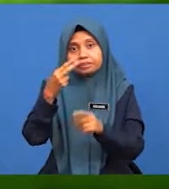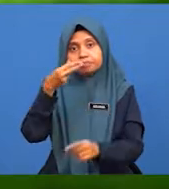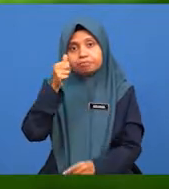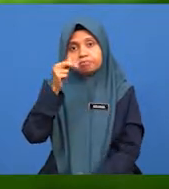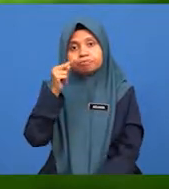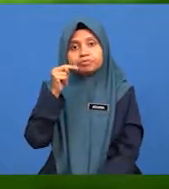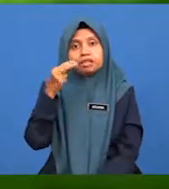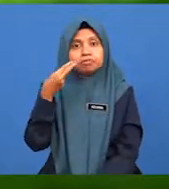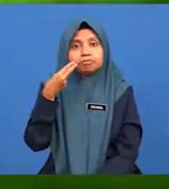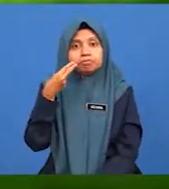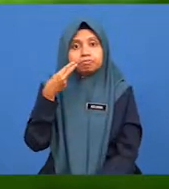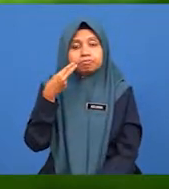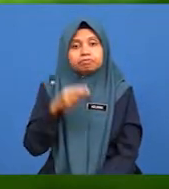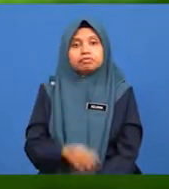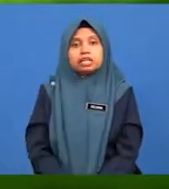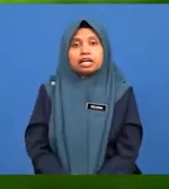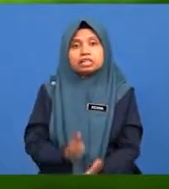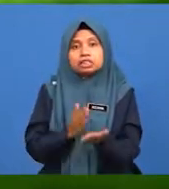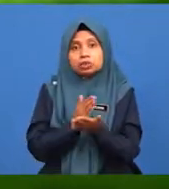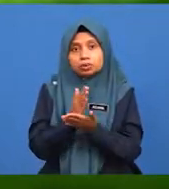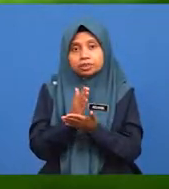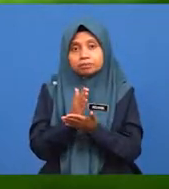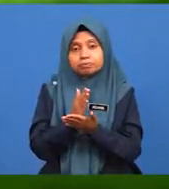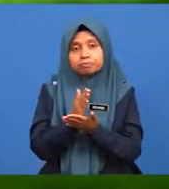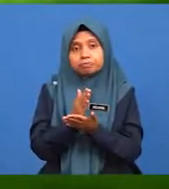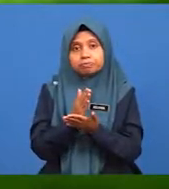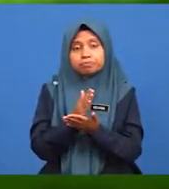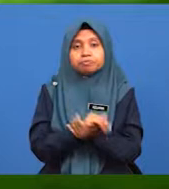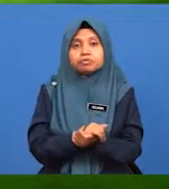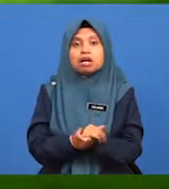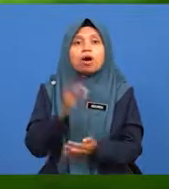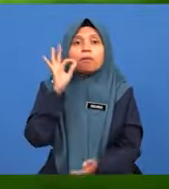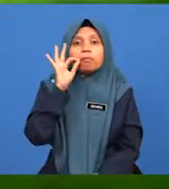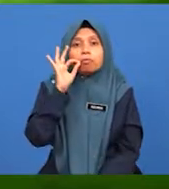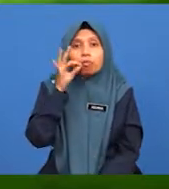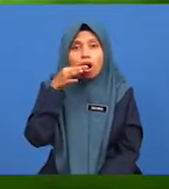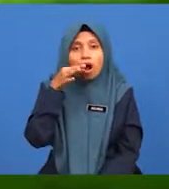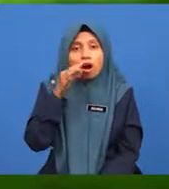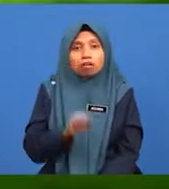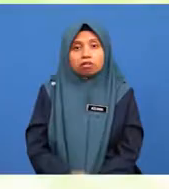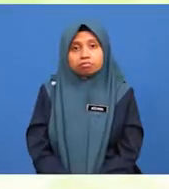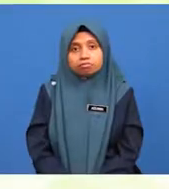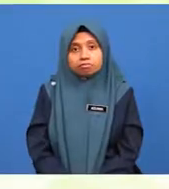Murid-murid, kita telah sampai ke penjodoh bilangan yang terakhir, iaitu buah.